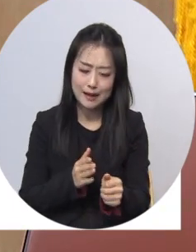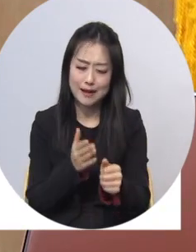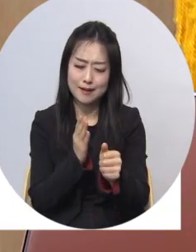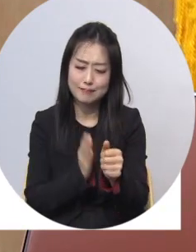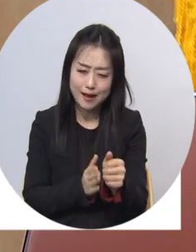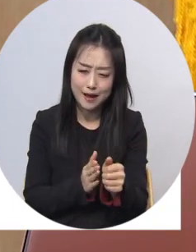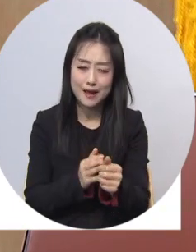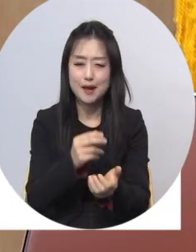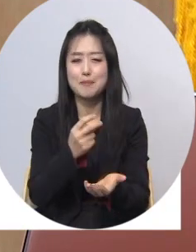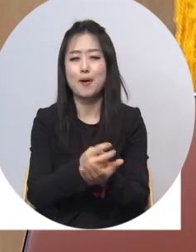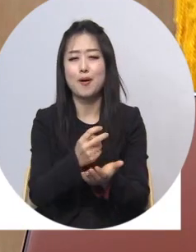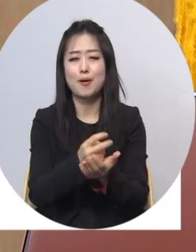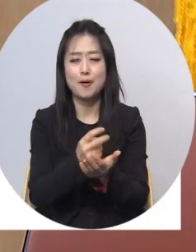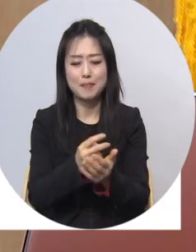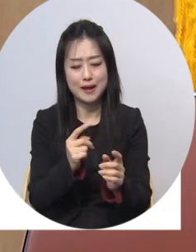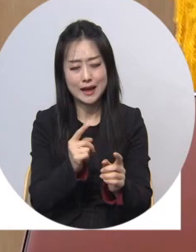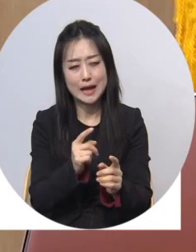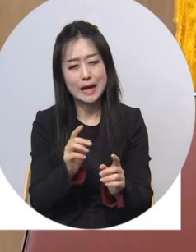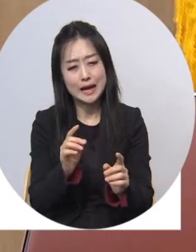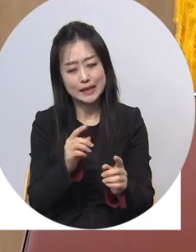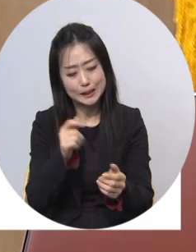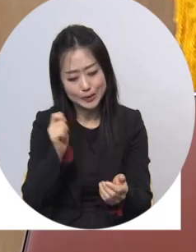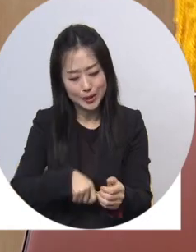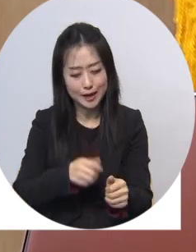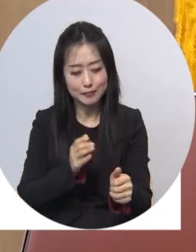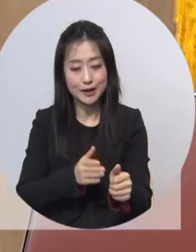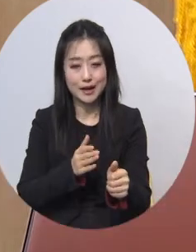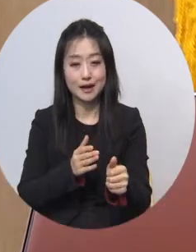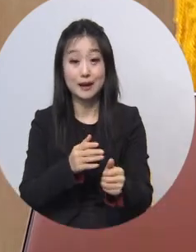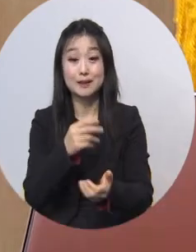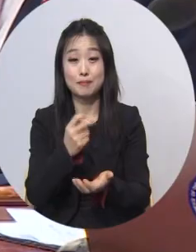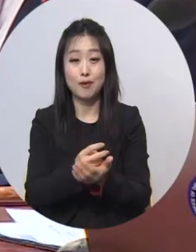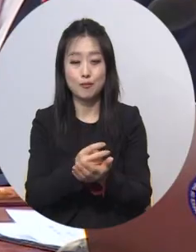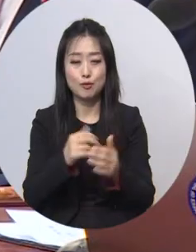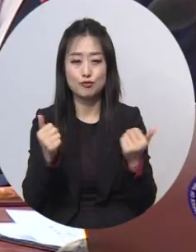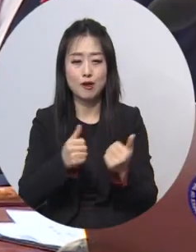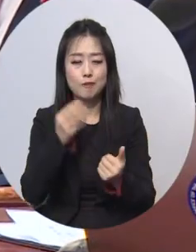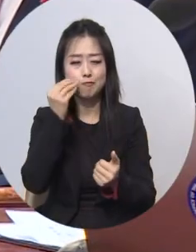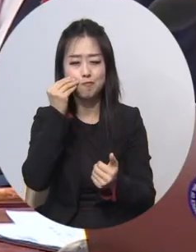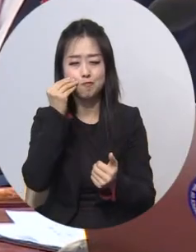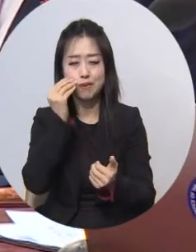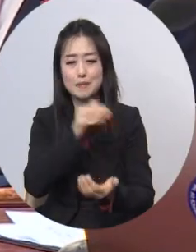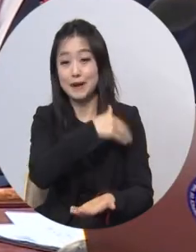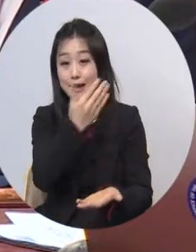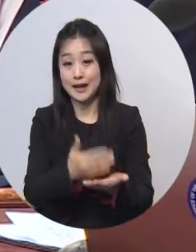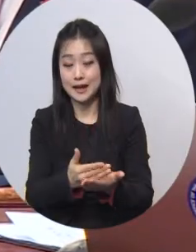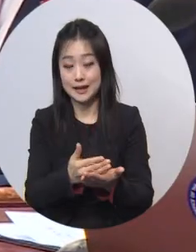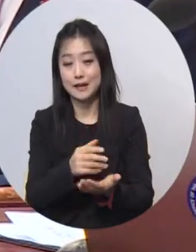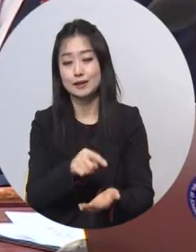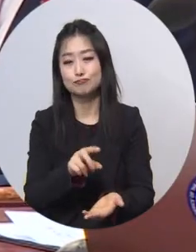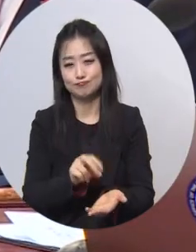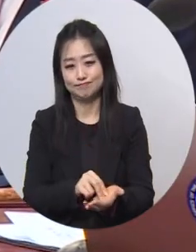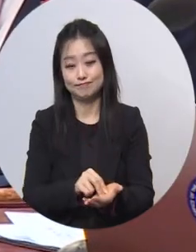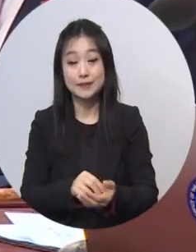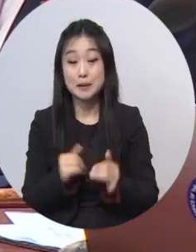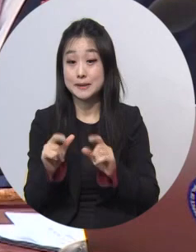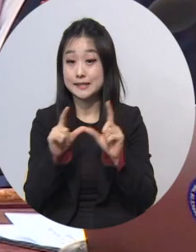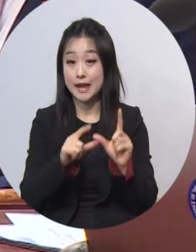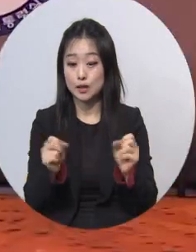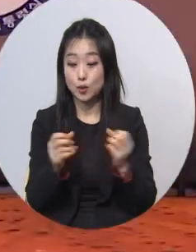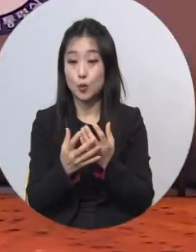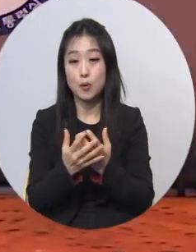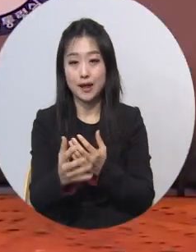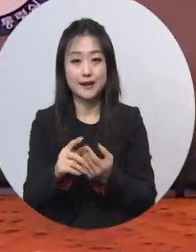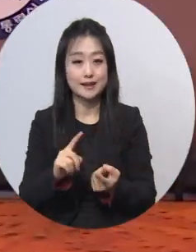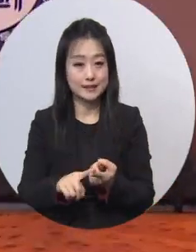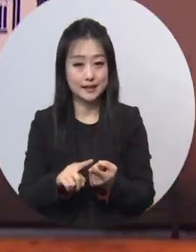기다리는 법안들이 많이 잠자고 있습니다. 윤 대통령은 한편 최근 진행 중인 민생 토론회와